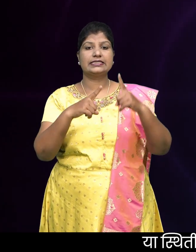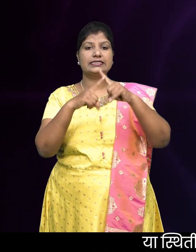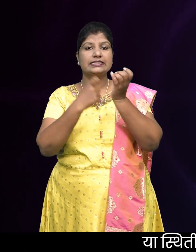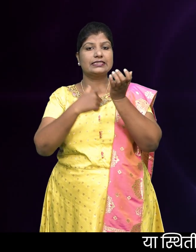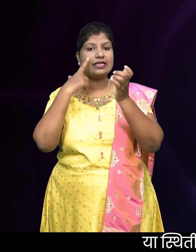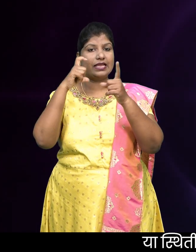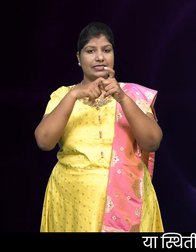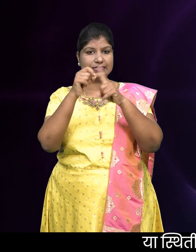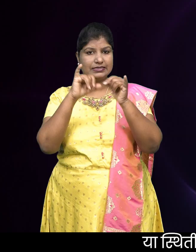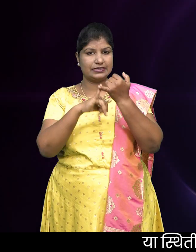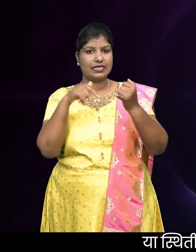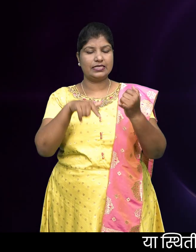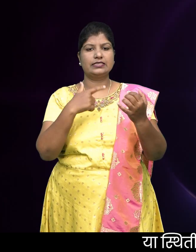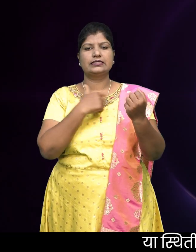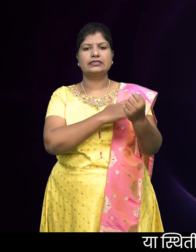होतात.